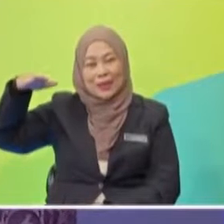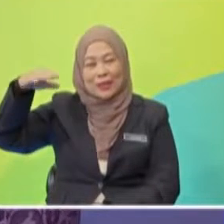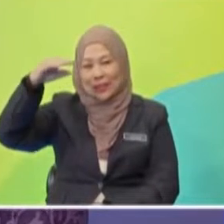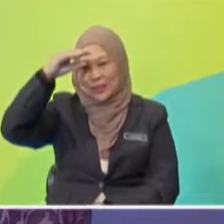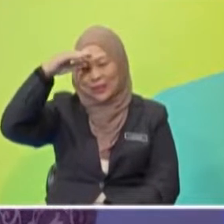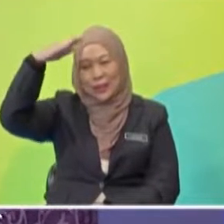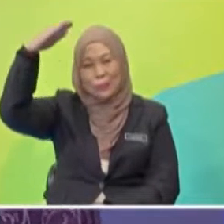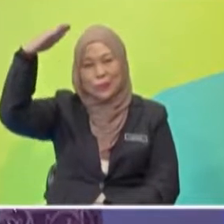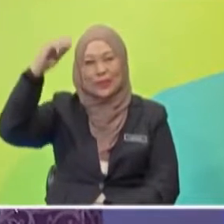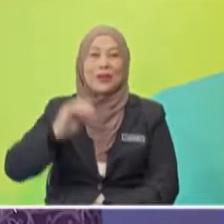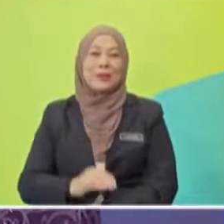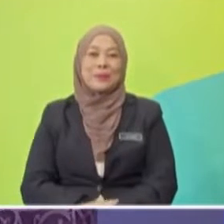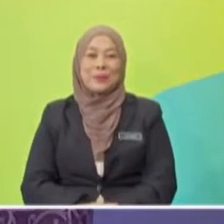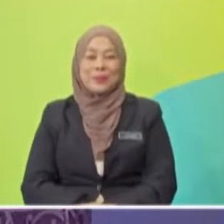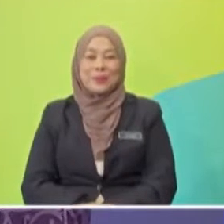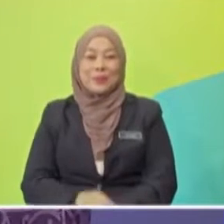dewasa